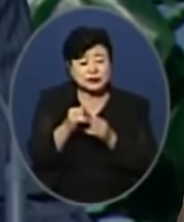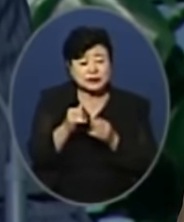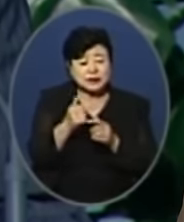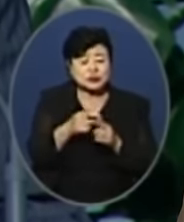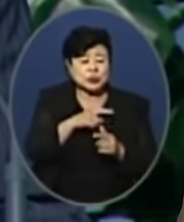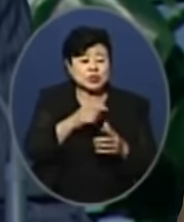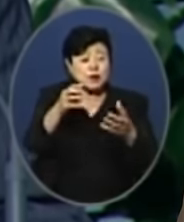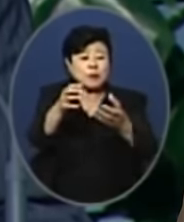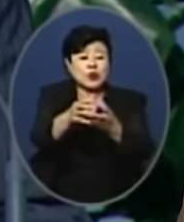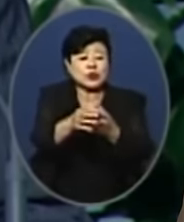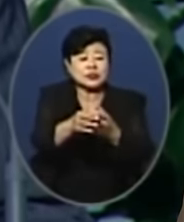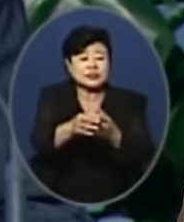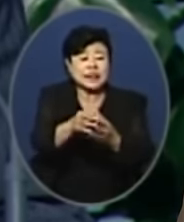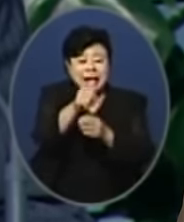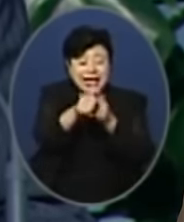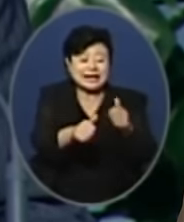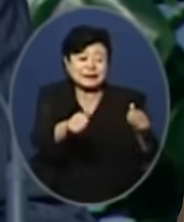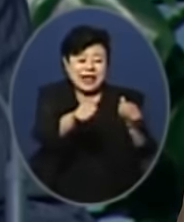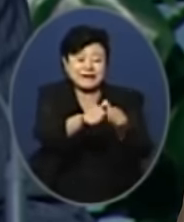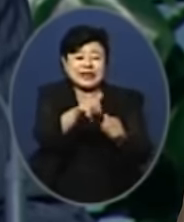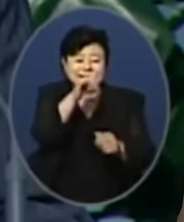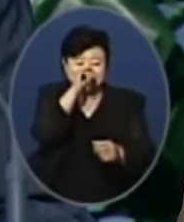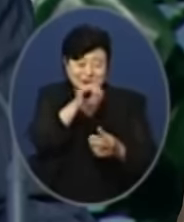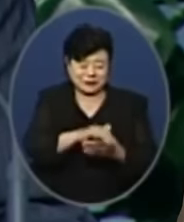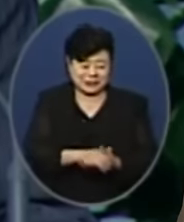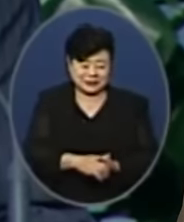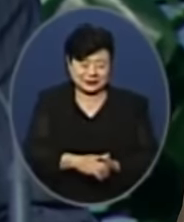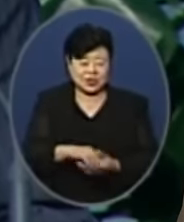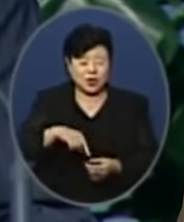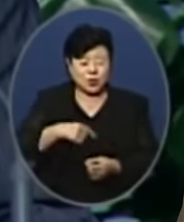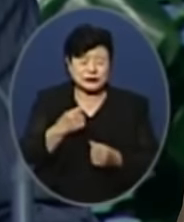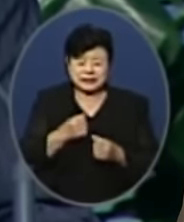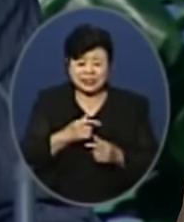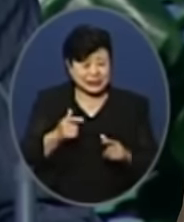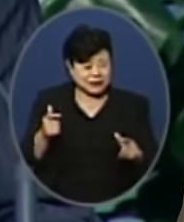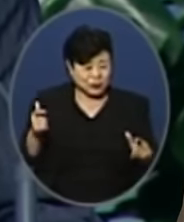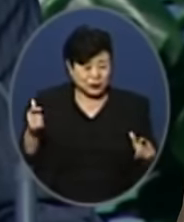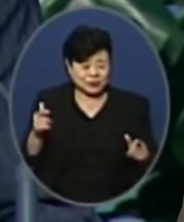내 이름으로 모인 곳에는 내가 같이 있겠다고 말한 것입니다. 혼자 있는데